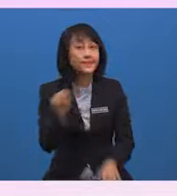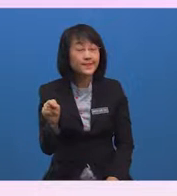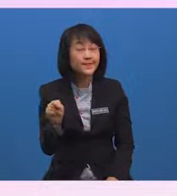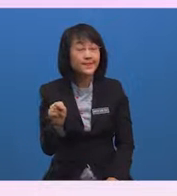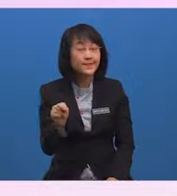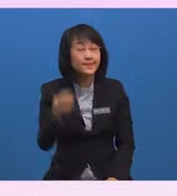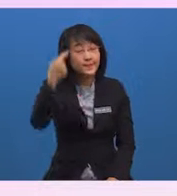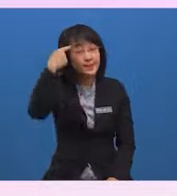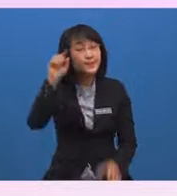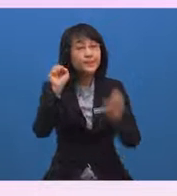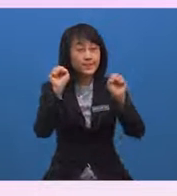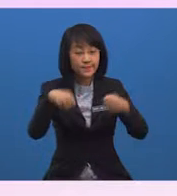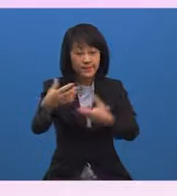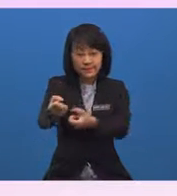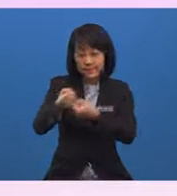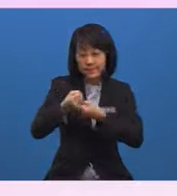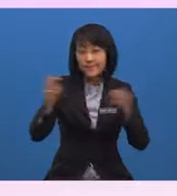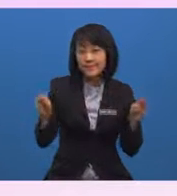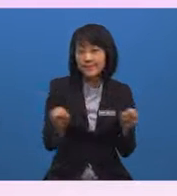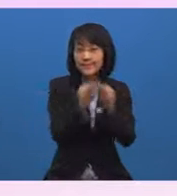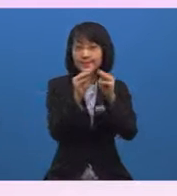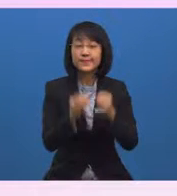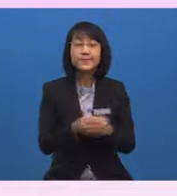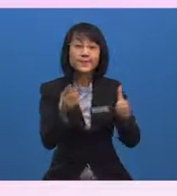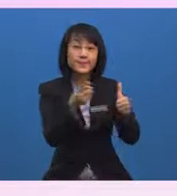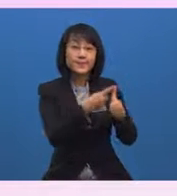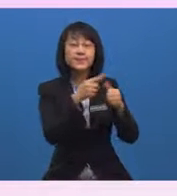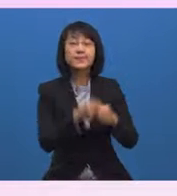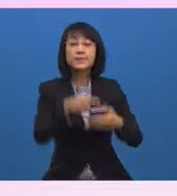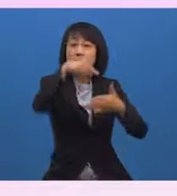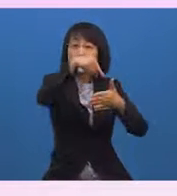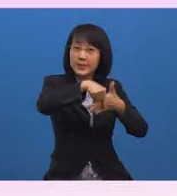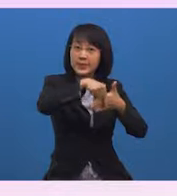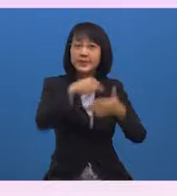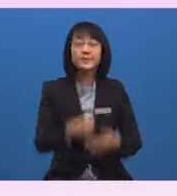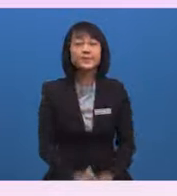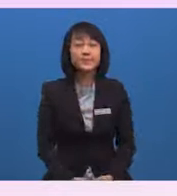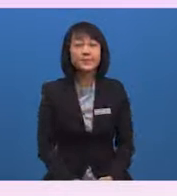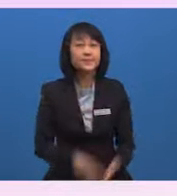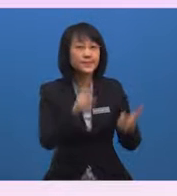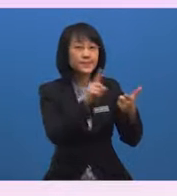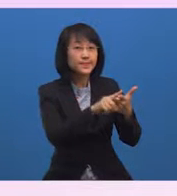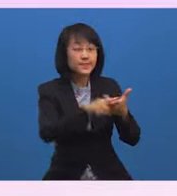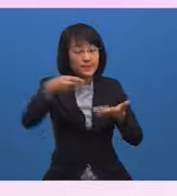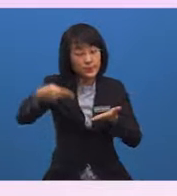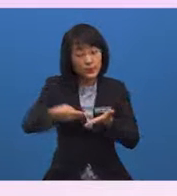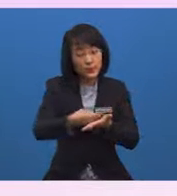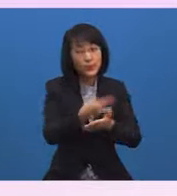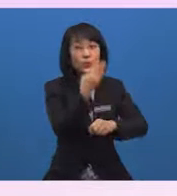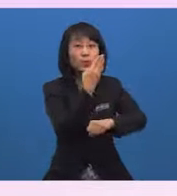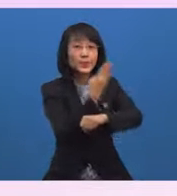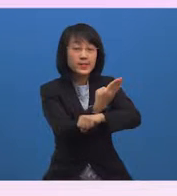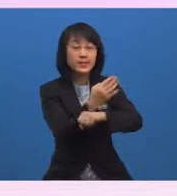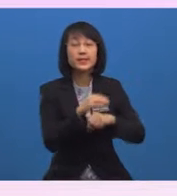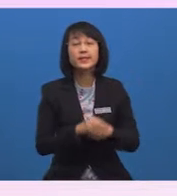ditarikkan oleh magnet. Pertama, pin. Kedua, sudu besi.